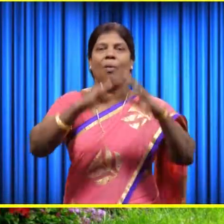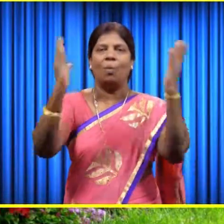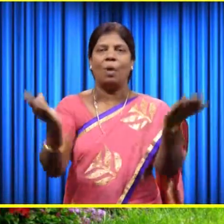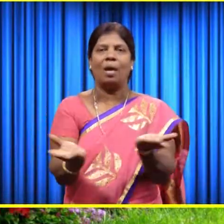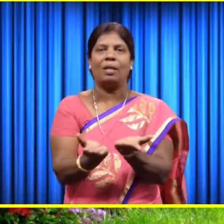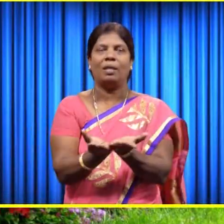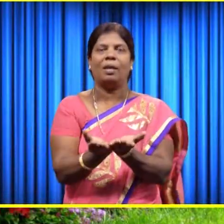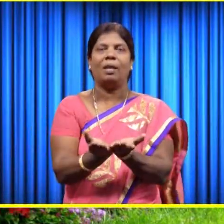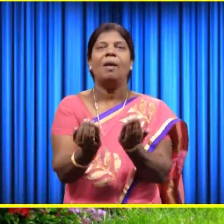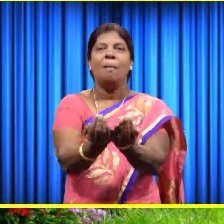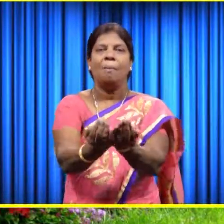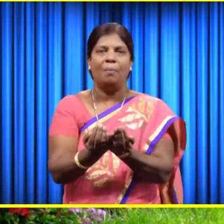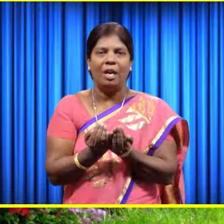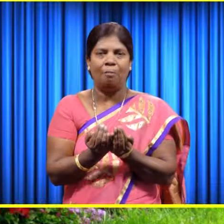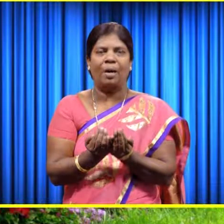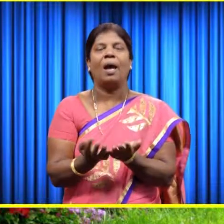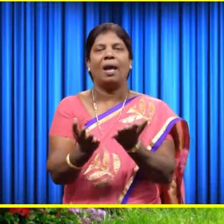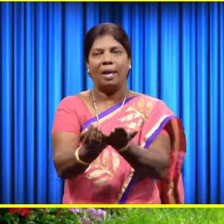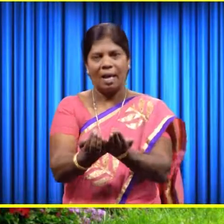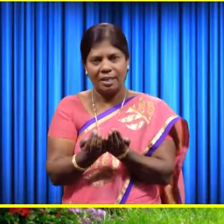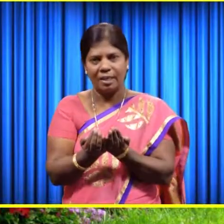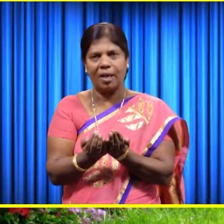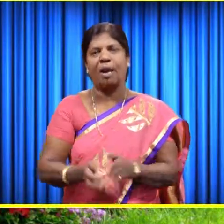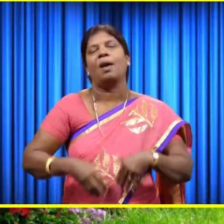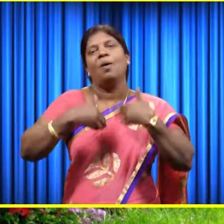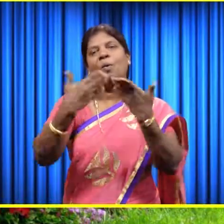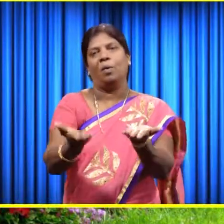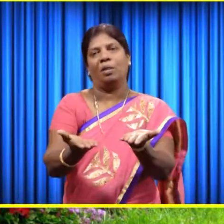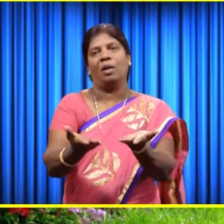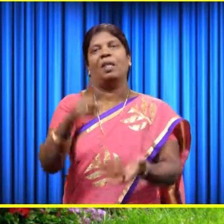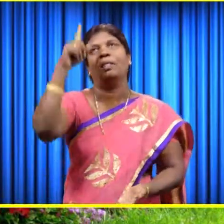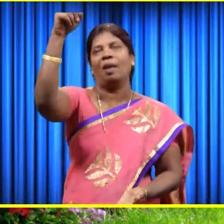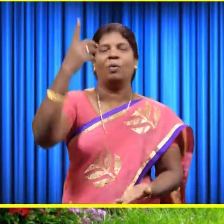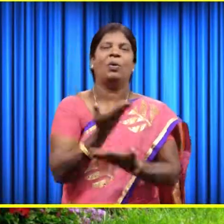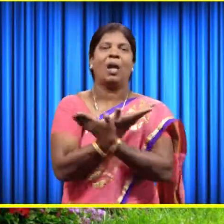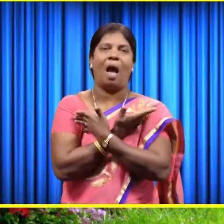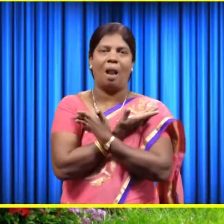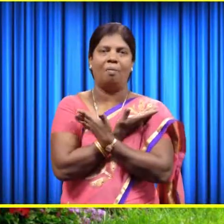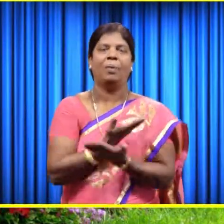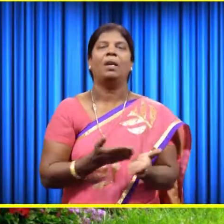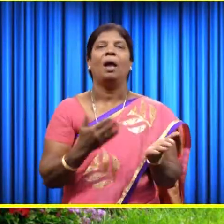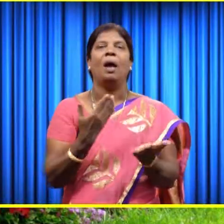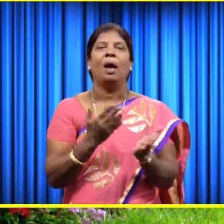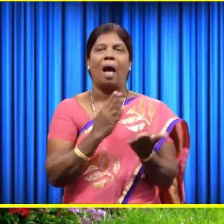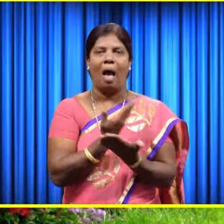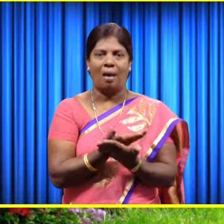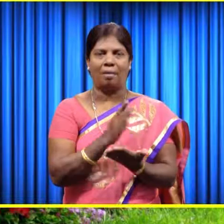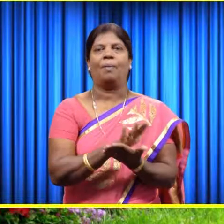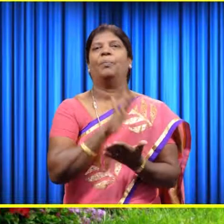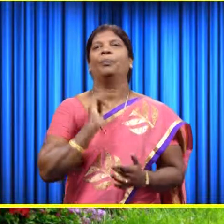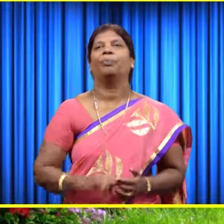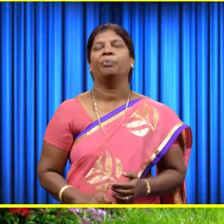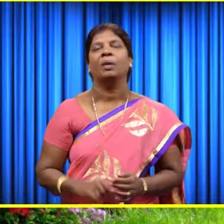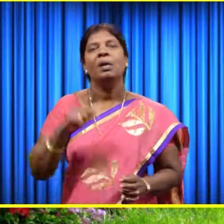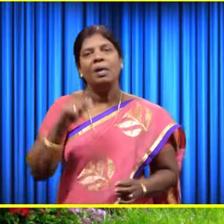மீட்பராக இரட்சகராக வைத்திருப்பதுதான் அந்த அன்பினுடைய இறுதி செயல்.